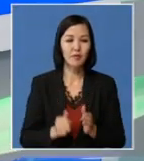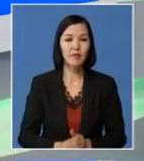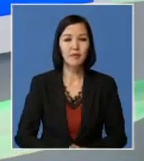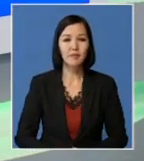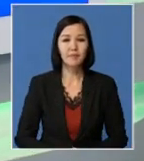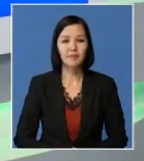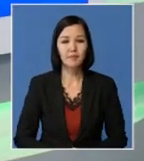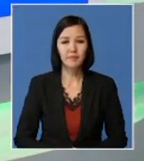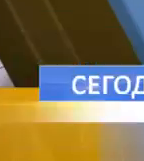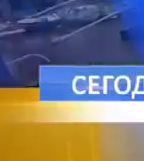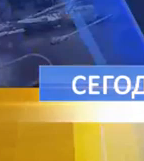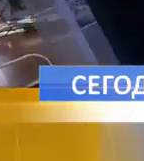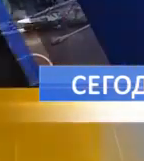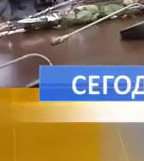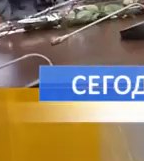важном.